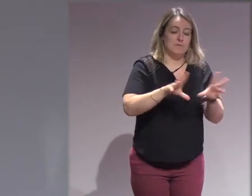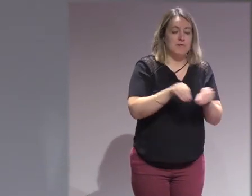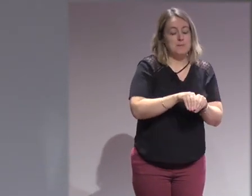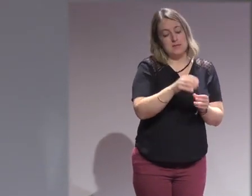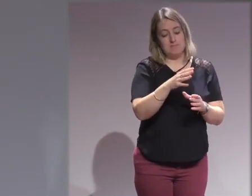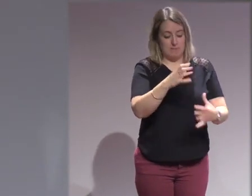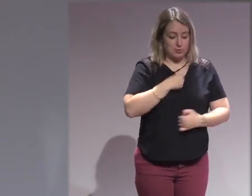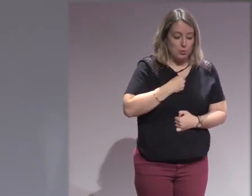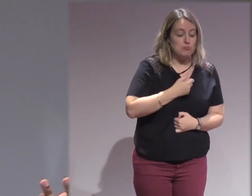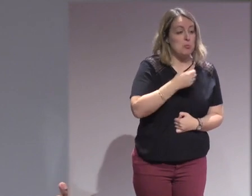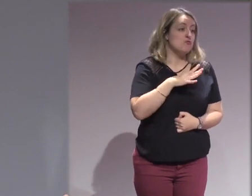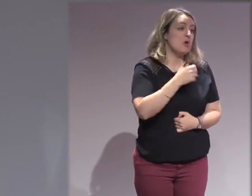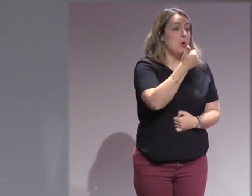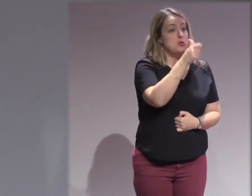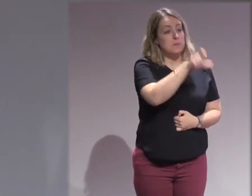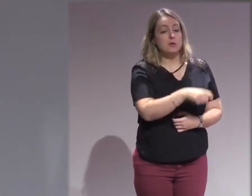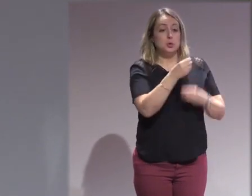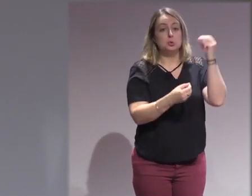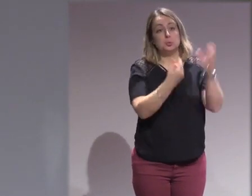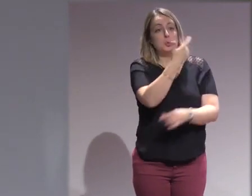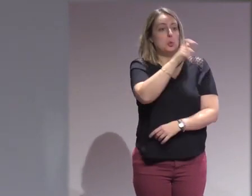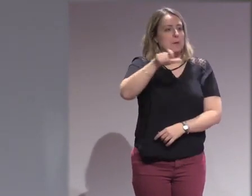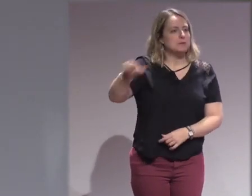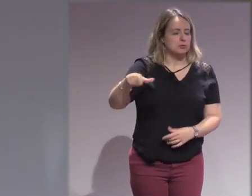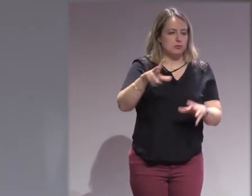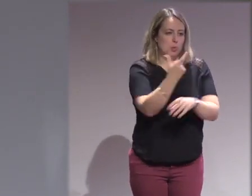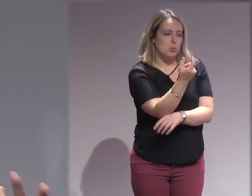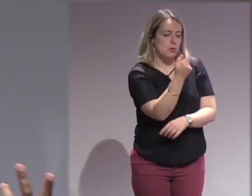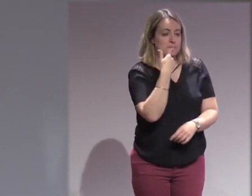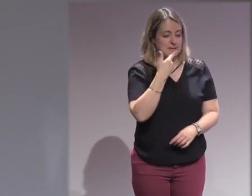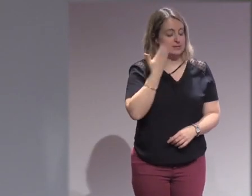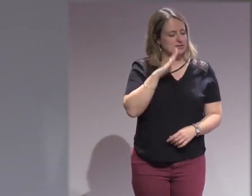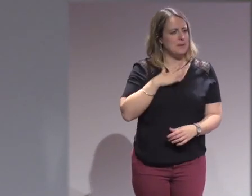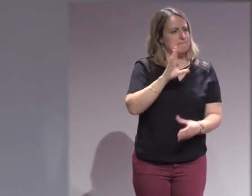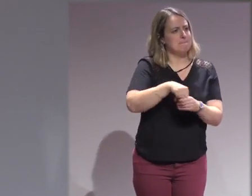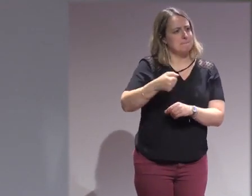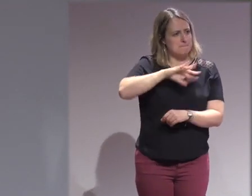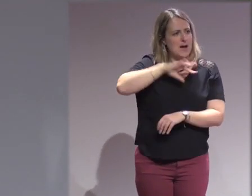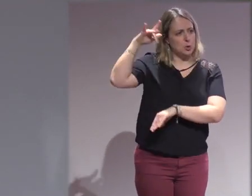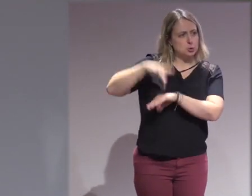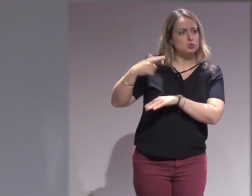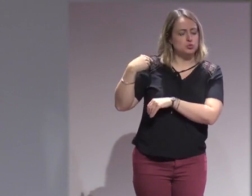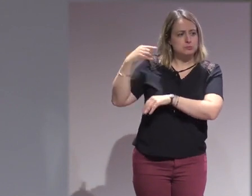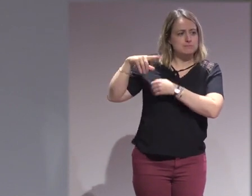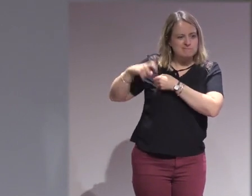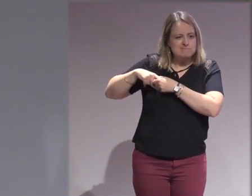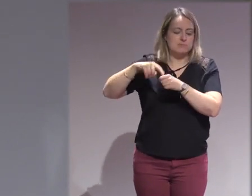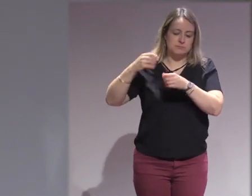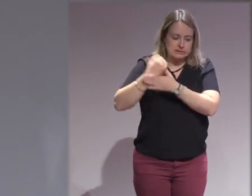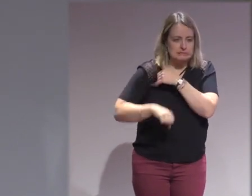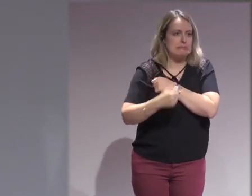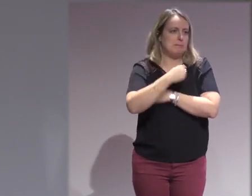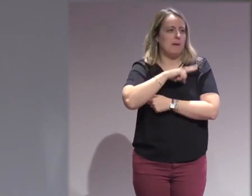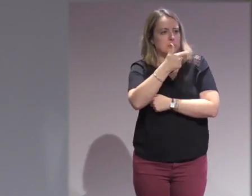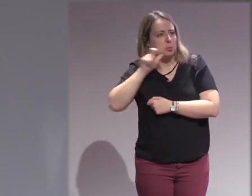un couple, parce qu'il y a deux personnes qui vous ont produite, pour ainsi dire. Donc vous, dans votre tête, vous avez de fait quatre ou trois parents. Et donc, ce